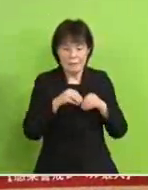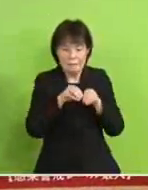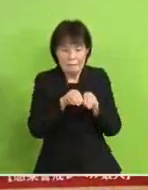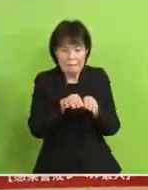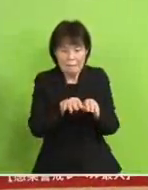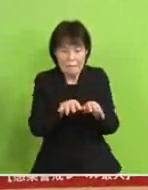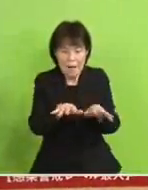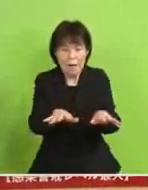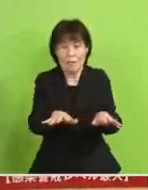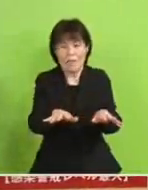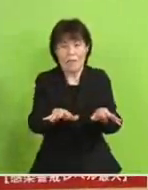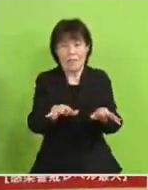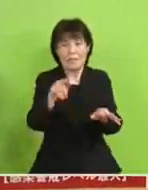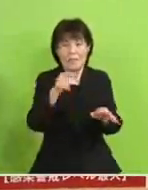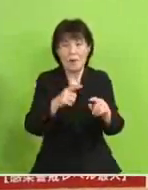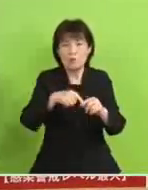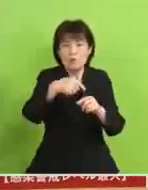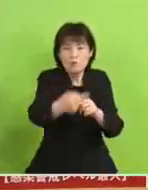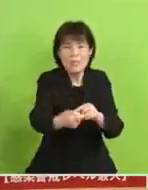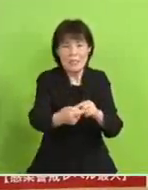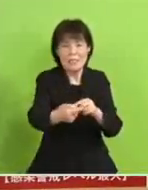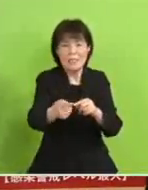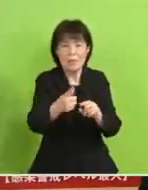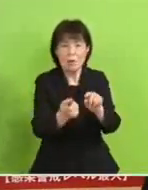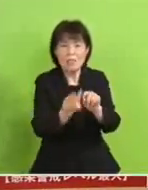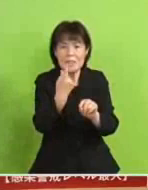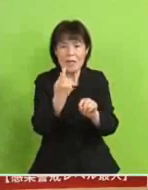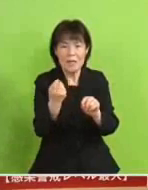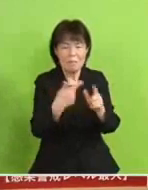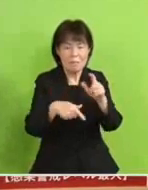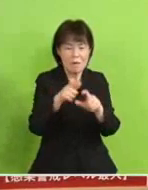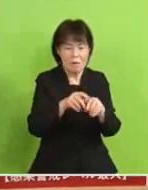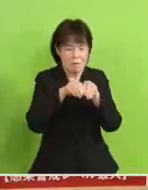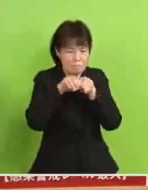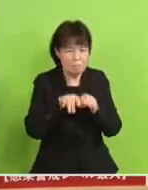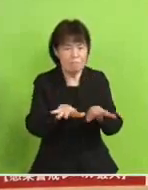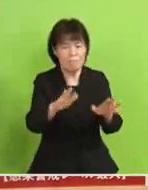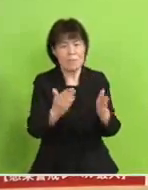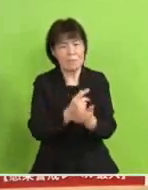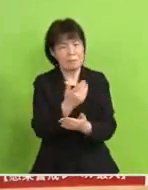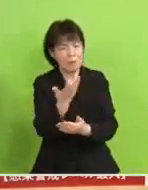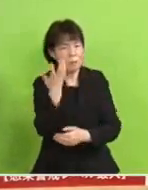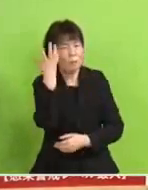の次の引き金になる可能性があるということでございます。